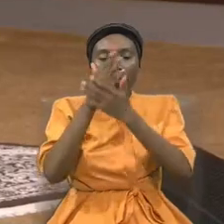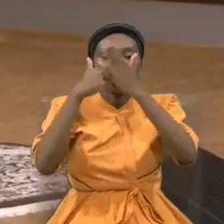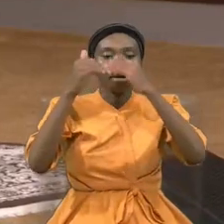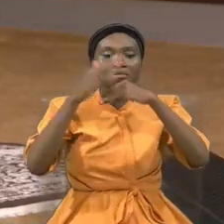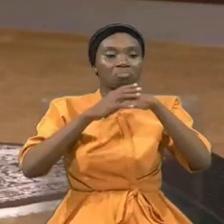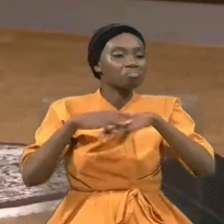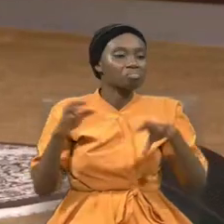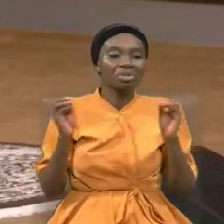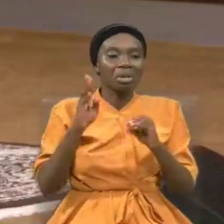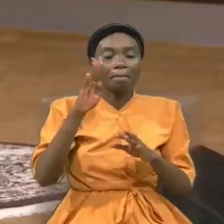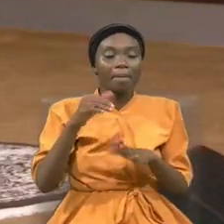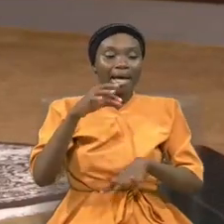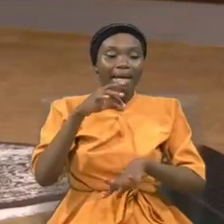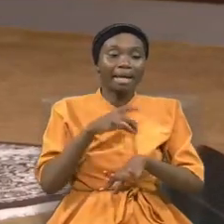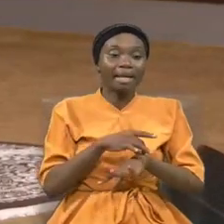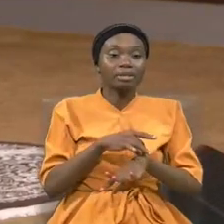terre.